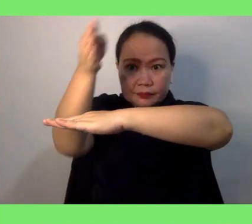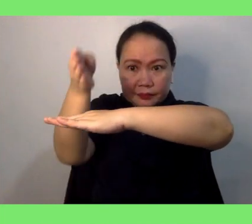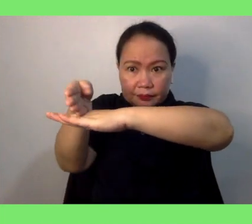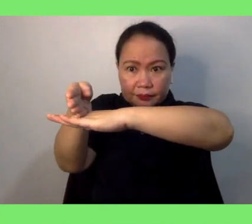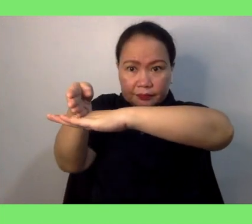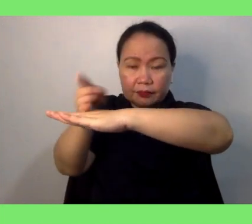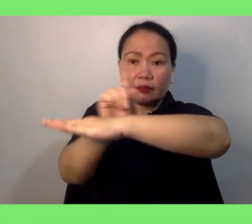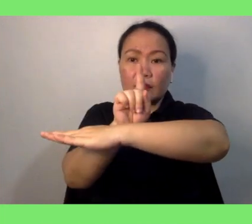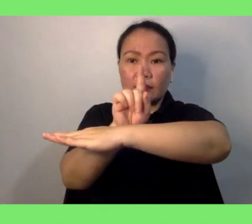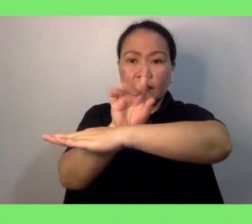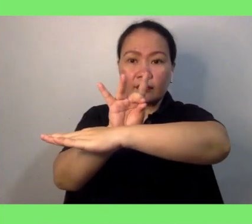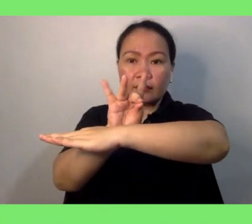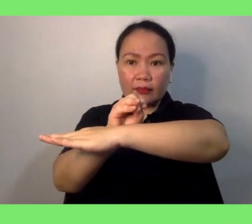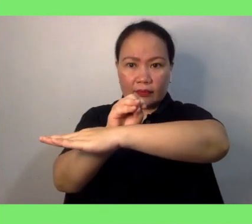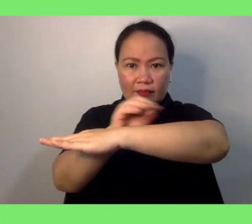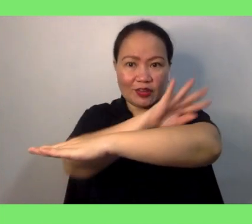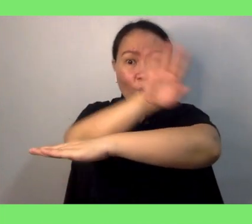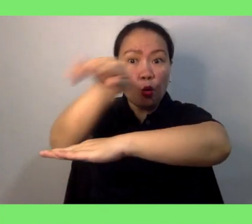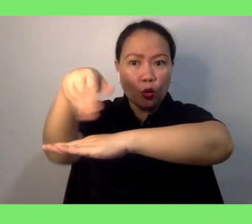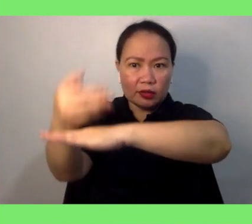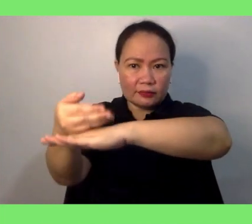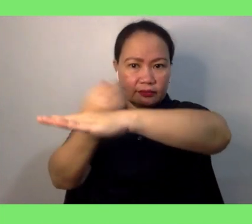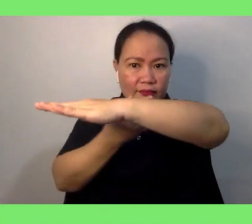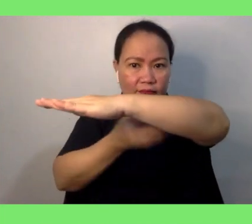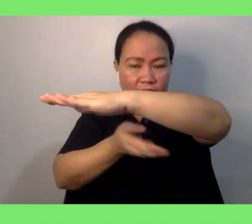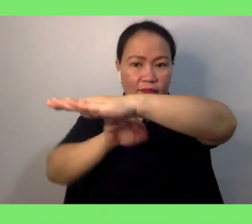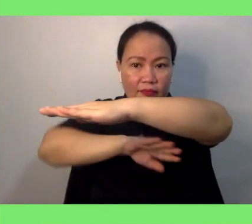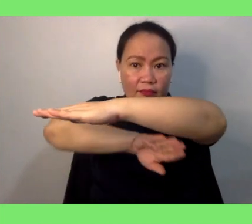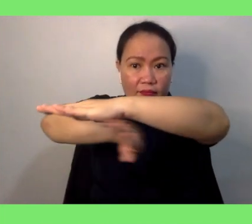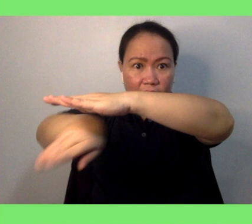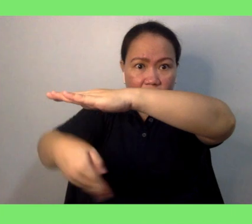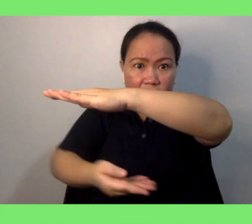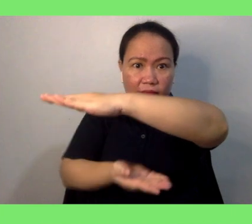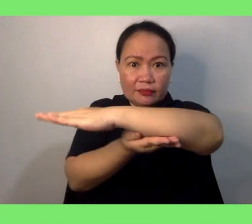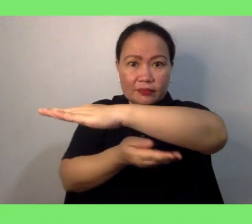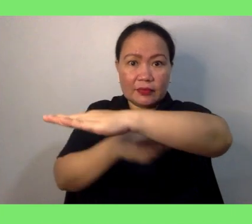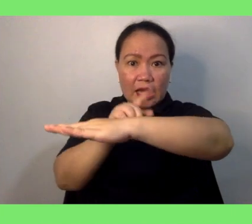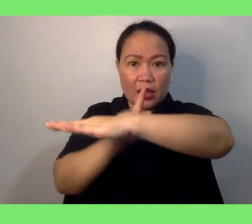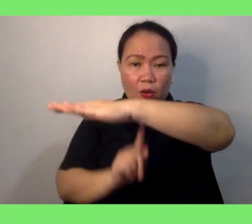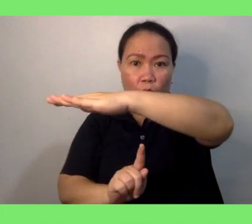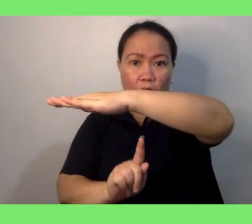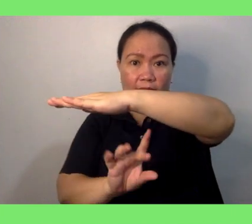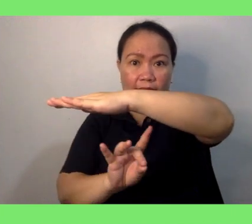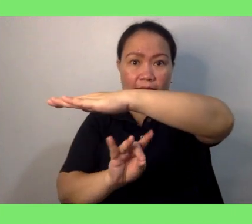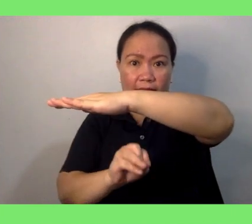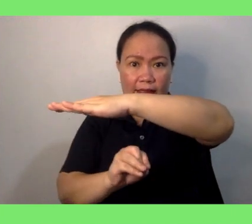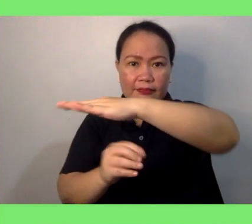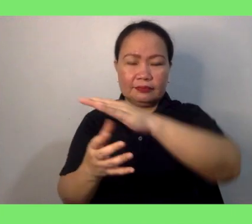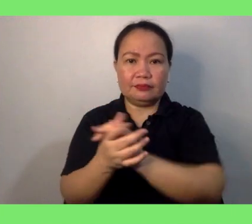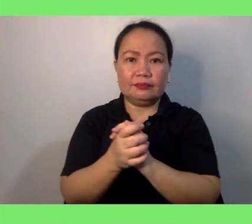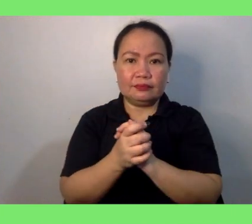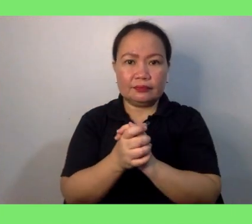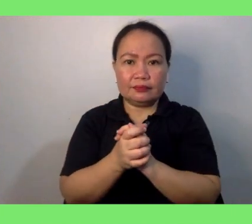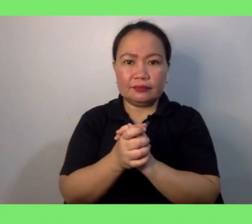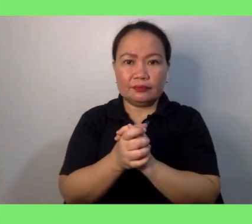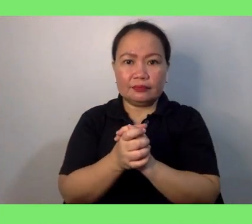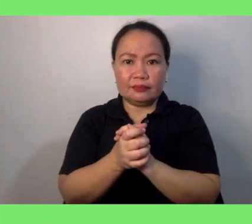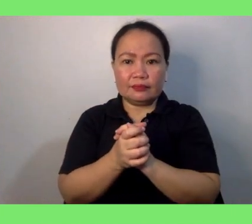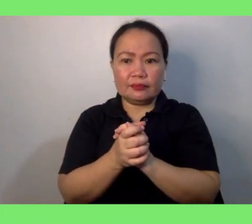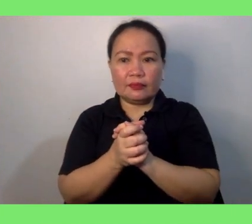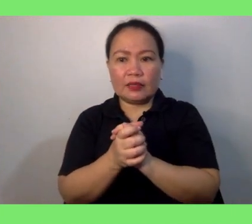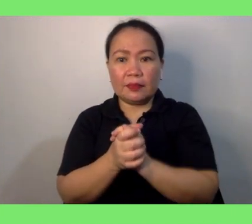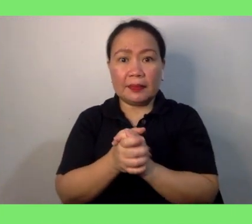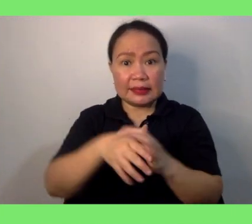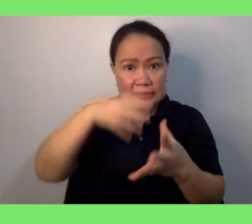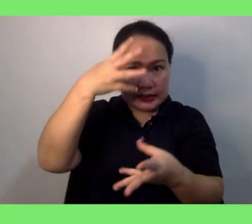siya, ganun din po dito. Since nasa isang line, si angle A, ito, at yung angle B mo, dapat mag-sum